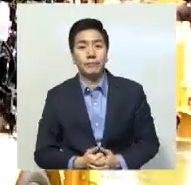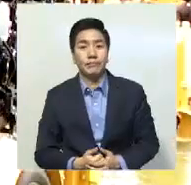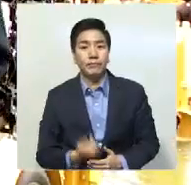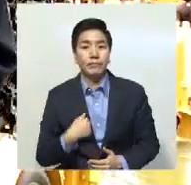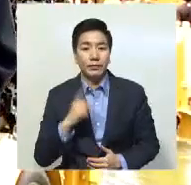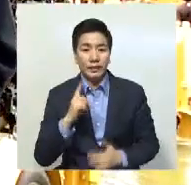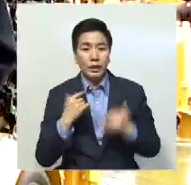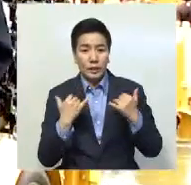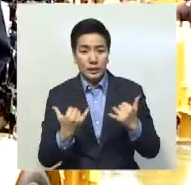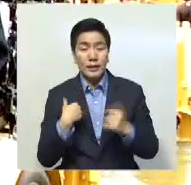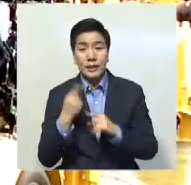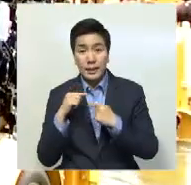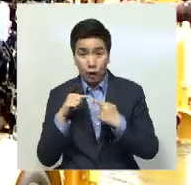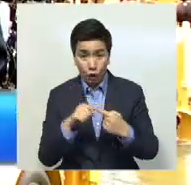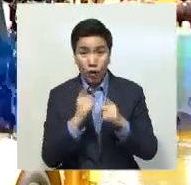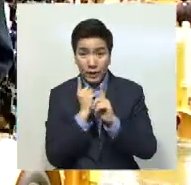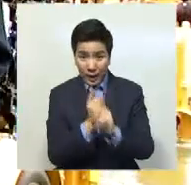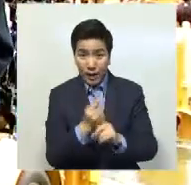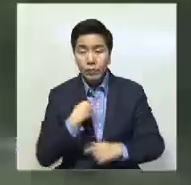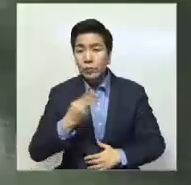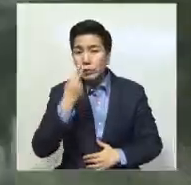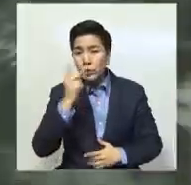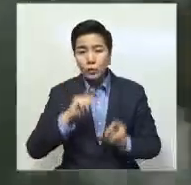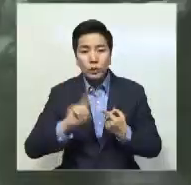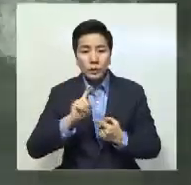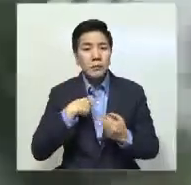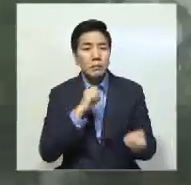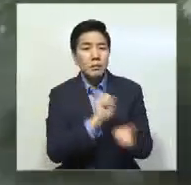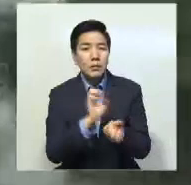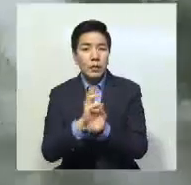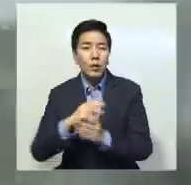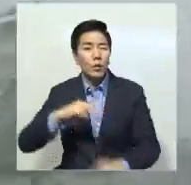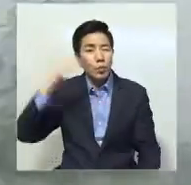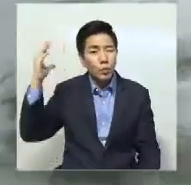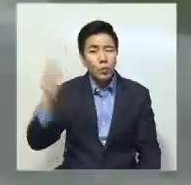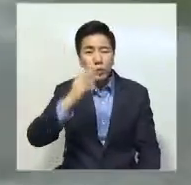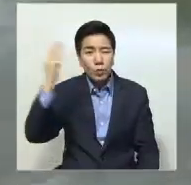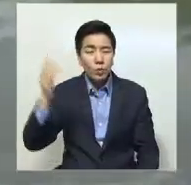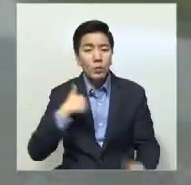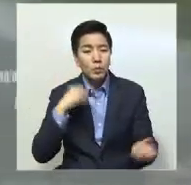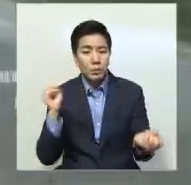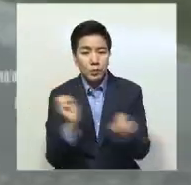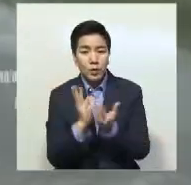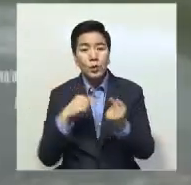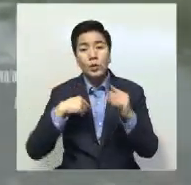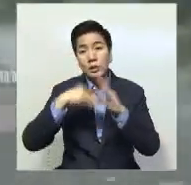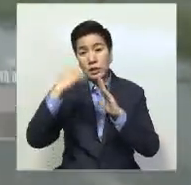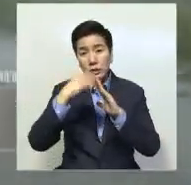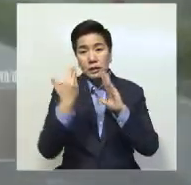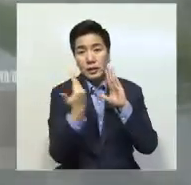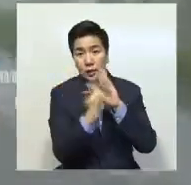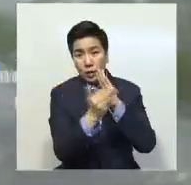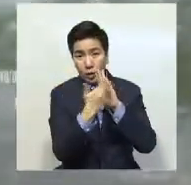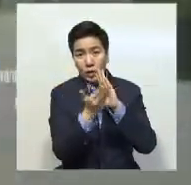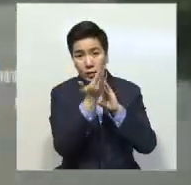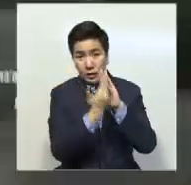ค่ะพื้นที่ที่ตอนนี้ยังต้องติดตามสถานการณ์อย่างต่อเนื่องเพราะว่าได้รับผลกระทบจากร่องมรสุมที่พาดผ่านในพื้นที่ภาคเหนือภาคตะวันออกเฉียงเห